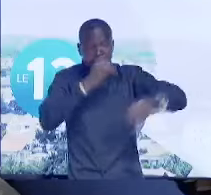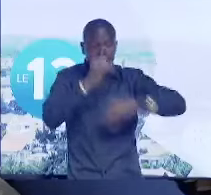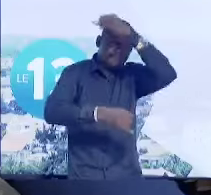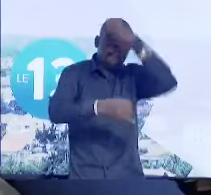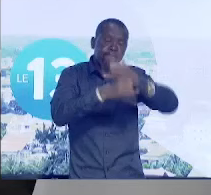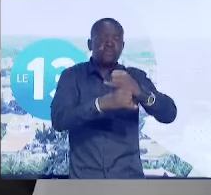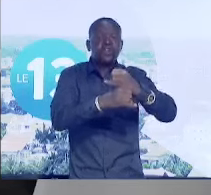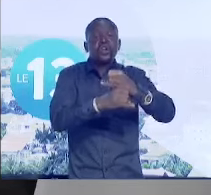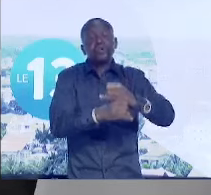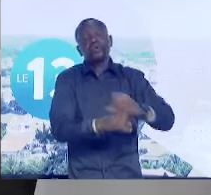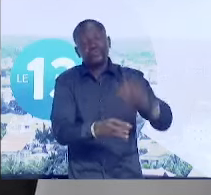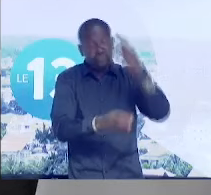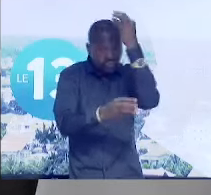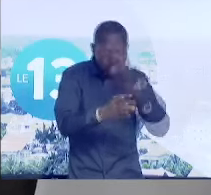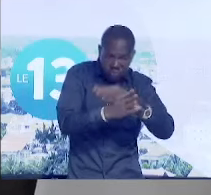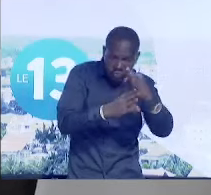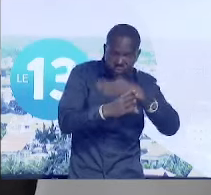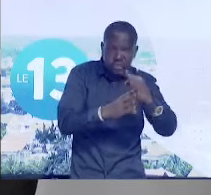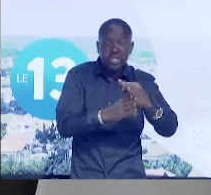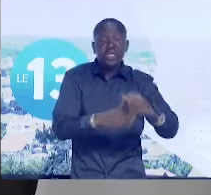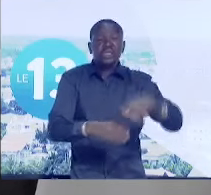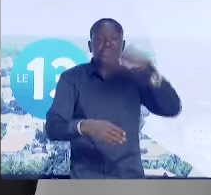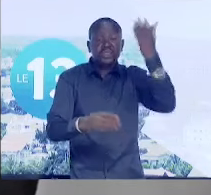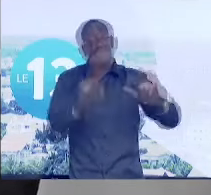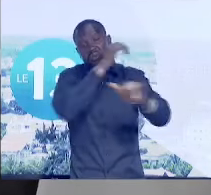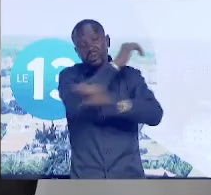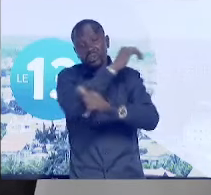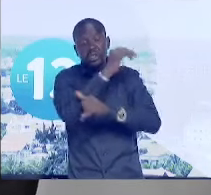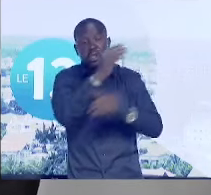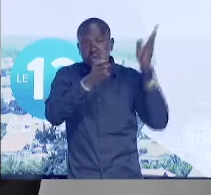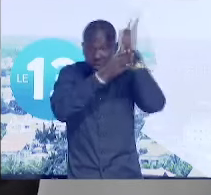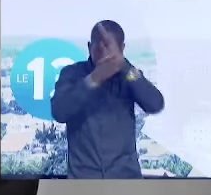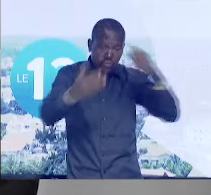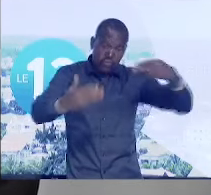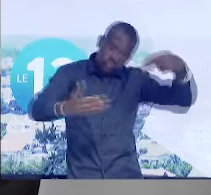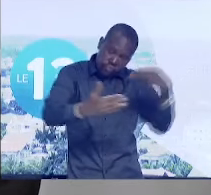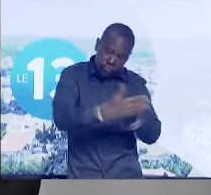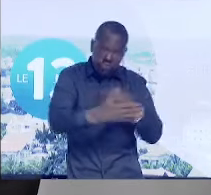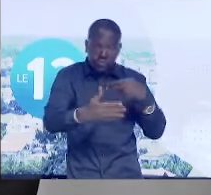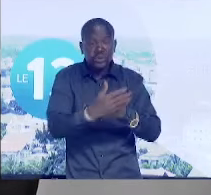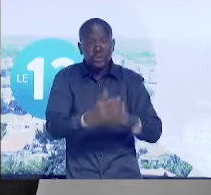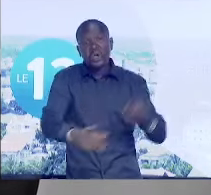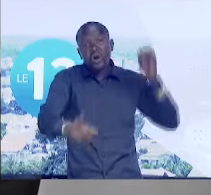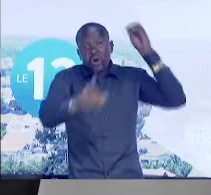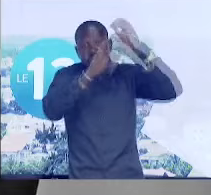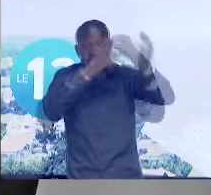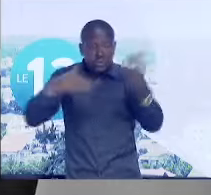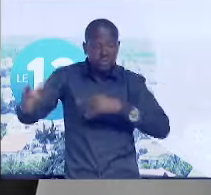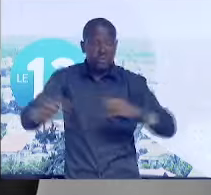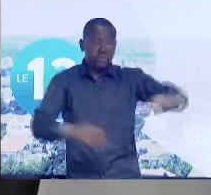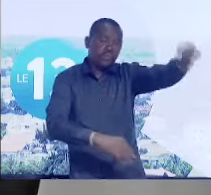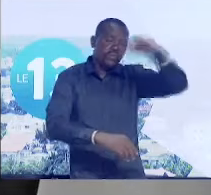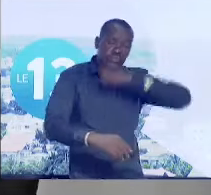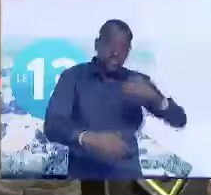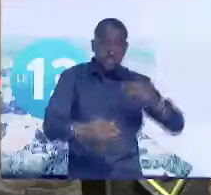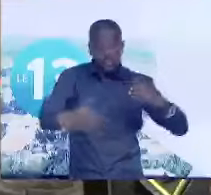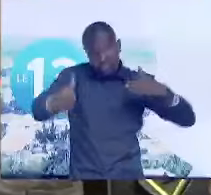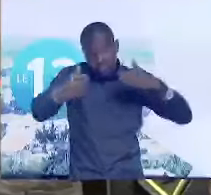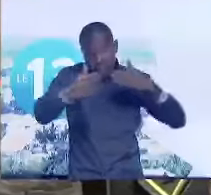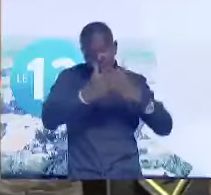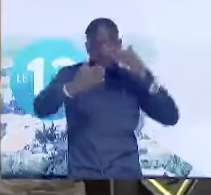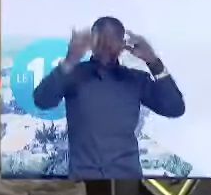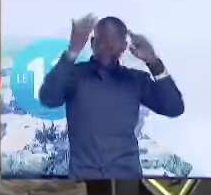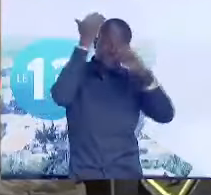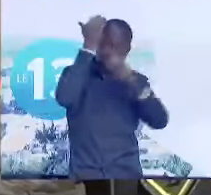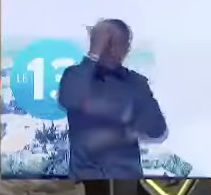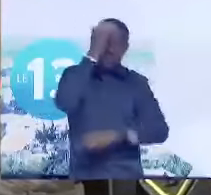pour outiller les gabelous des 5 pays sur des stratégies novatrices en vue de lutter efficacement contre la fraude. De plus en